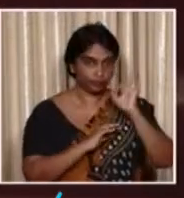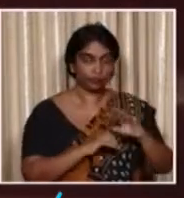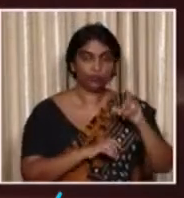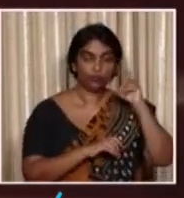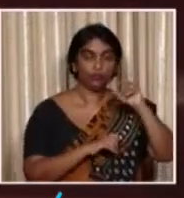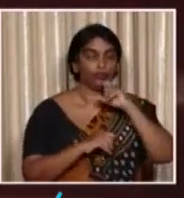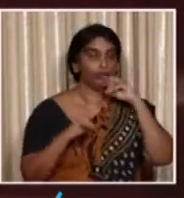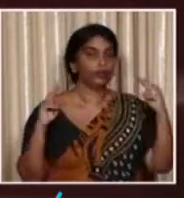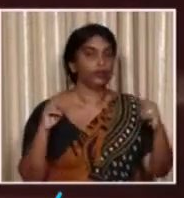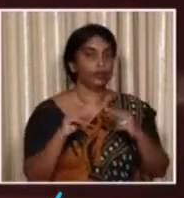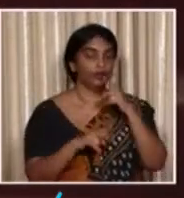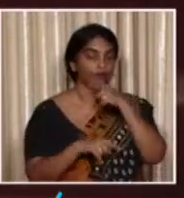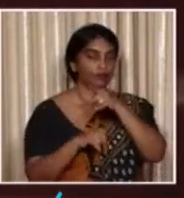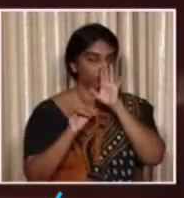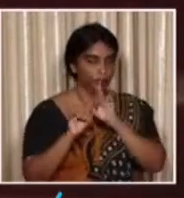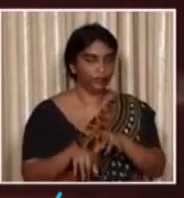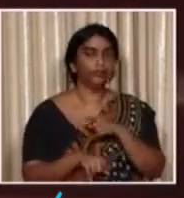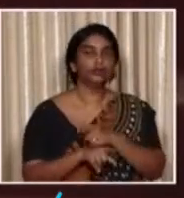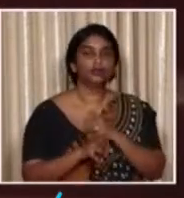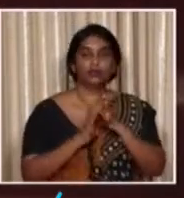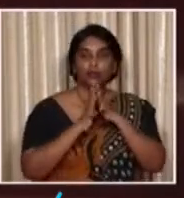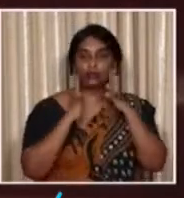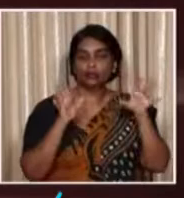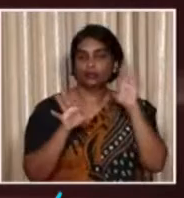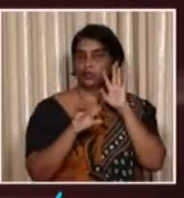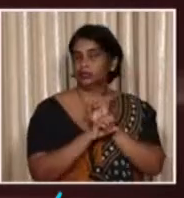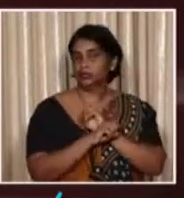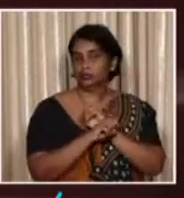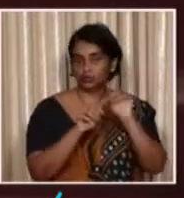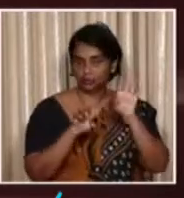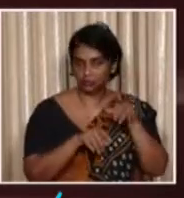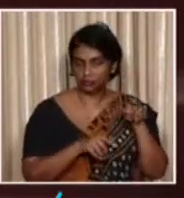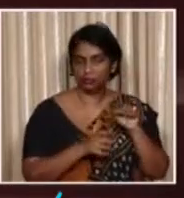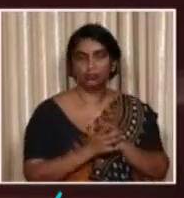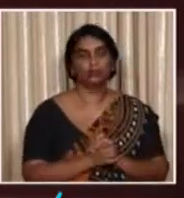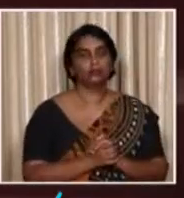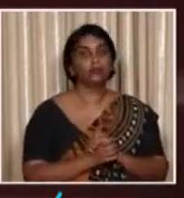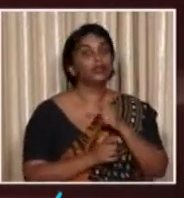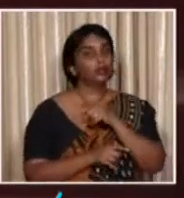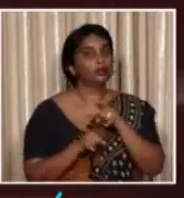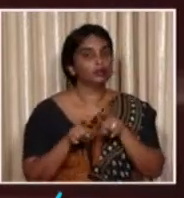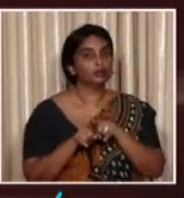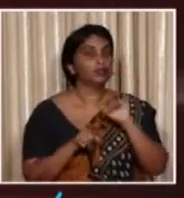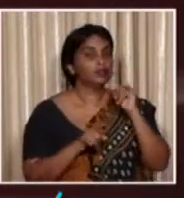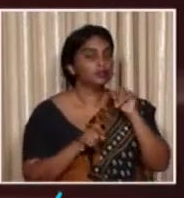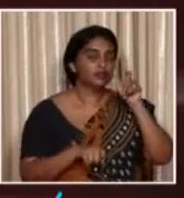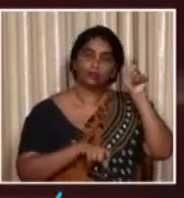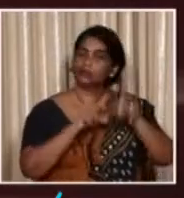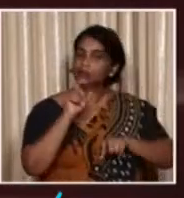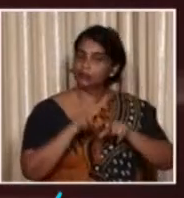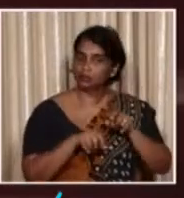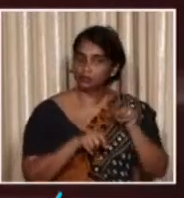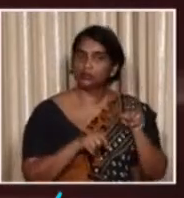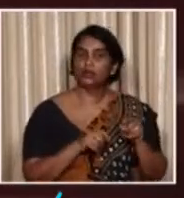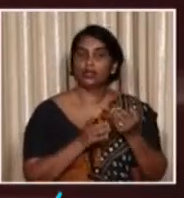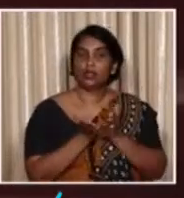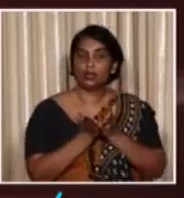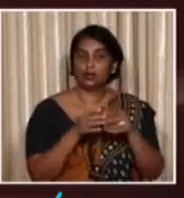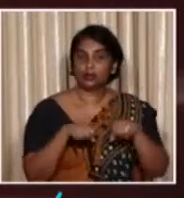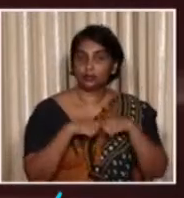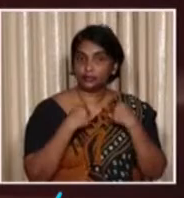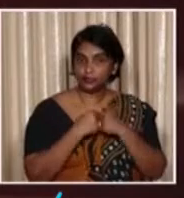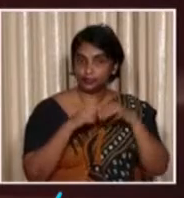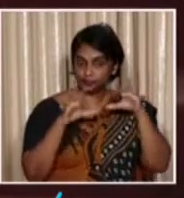කොළඹ මහාධිකරණයේ බවට විශාල ප්‍රචාරණයක් ගෙන ගියේය. ඒ අතර සමහර පාර්ශව නැව්